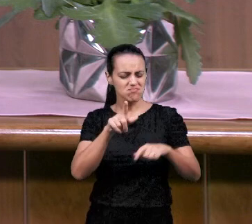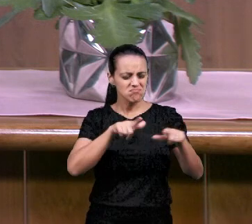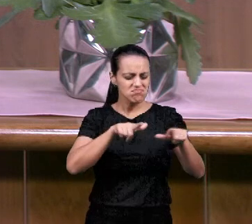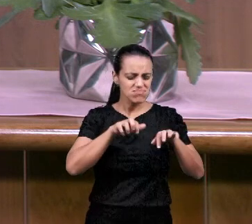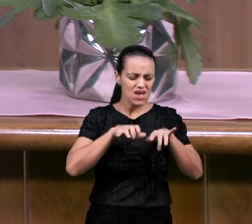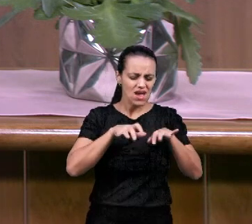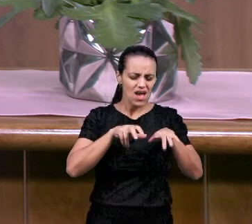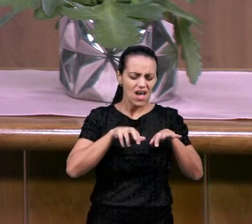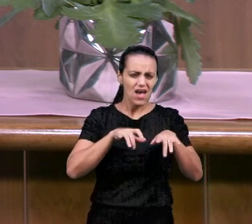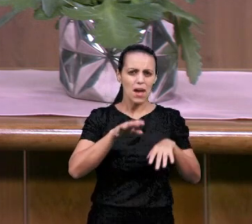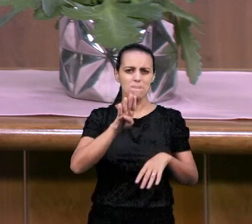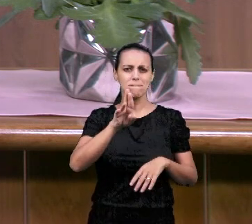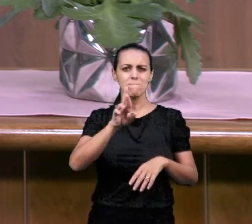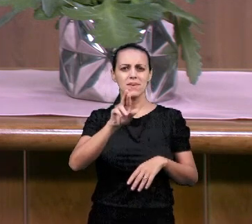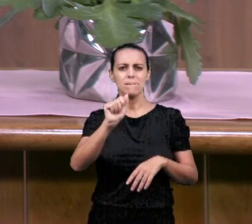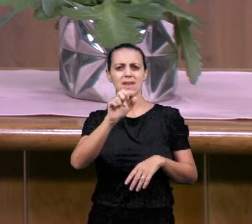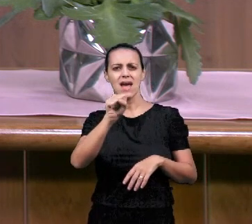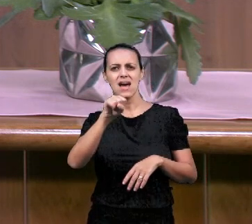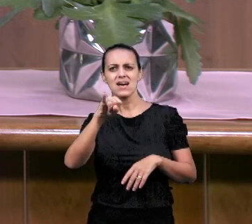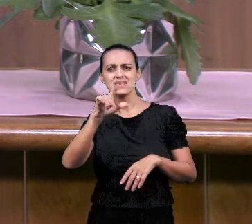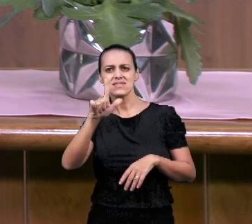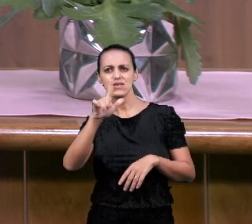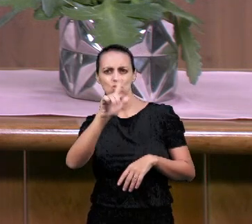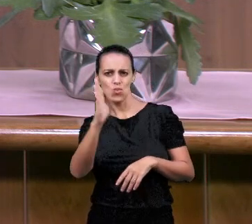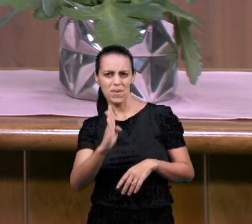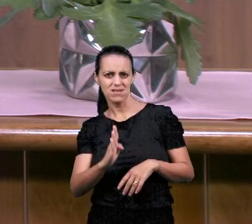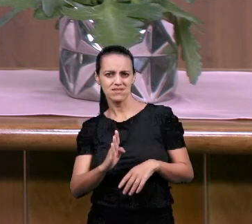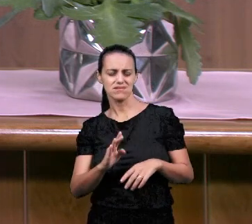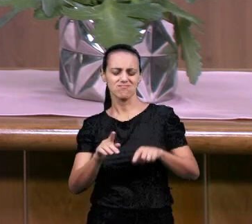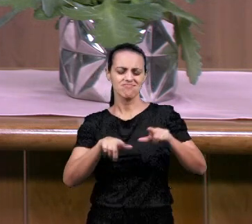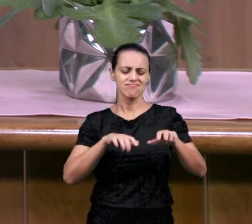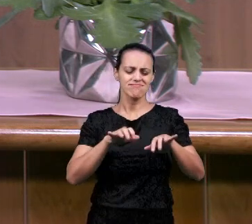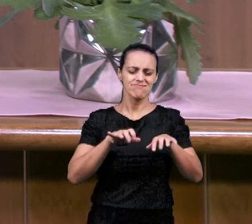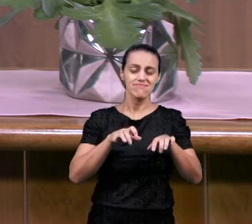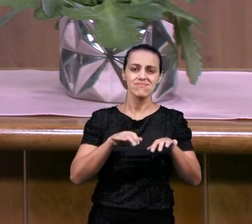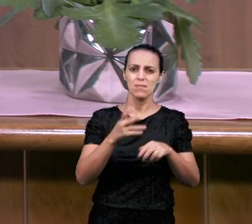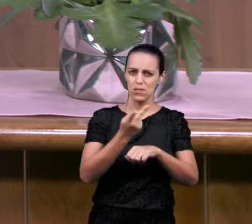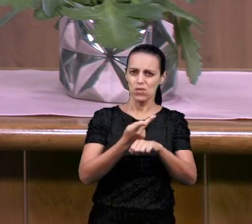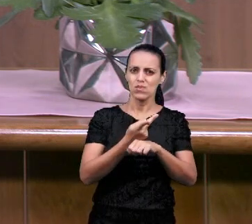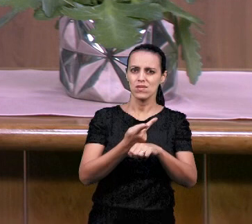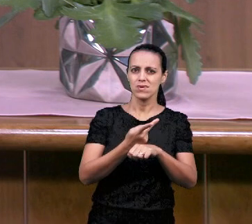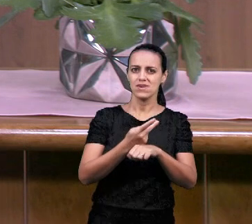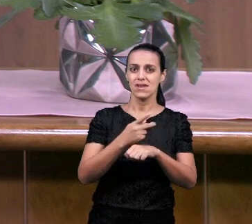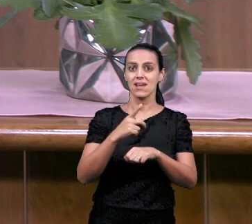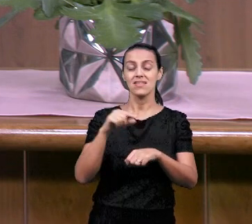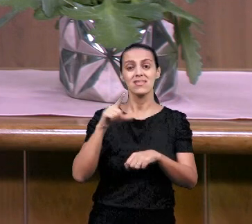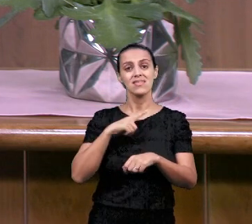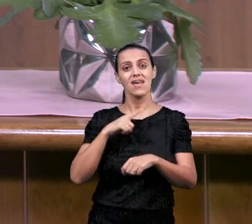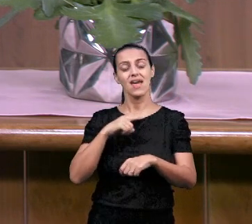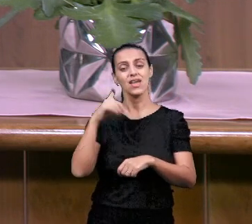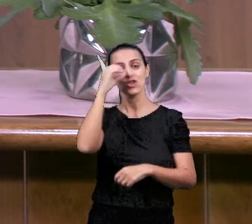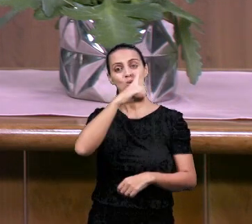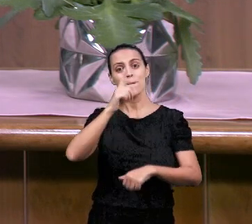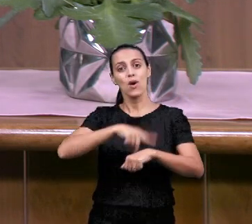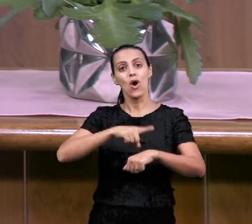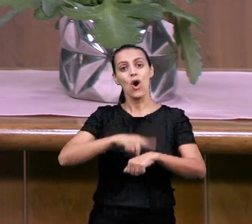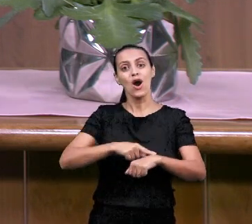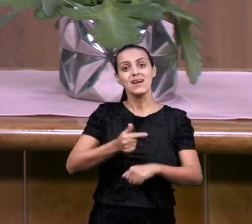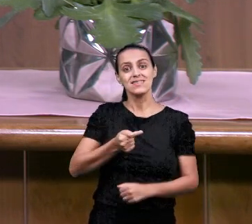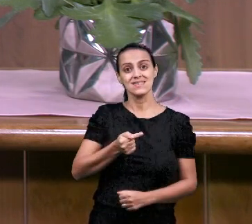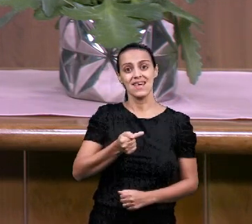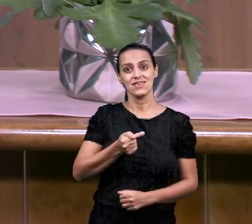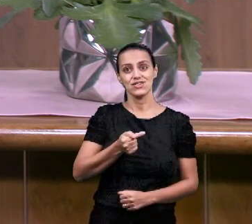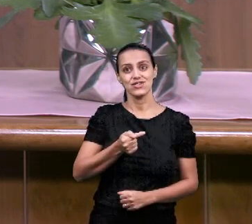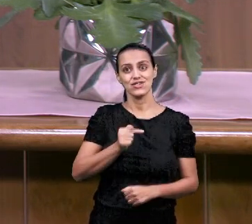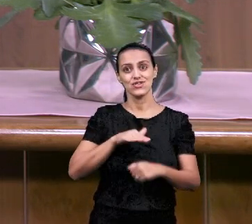cherchez Rede Brasil de télévision. Par cette chaîne de TV, la programmation de l'Évangile éternel se passe à 19h